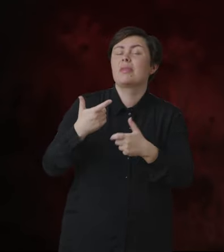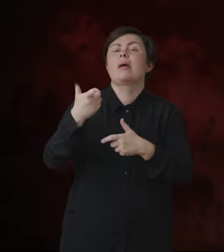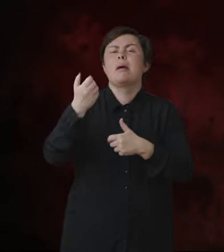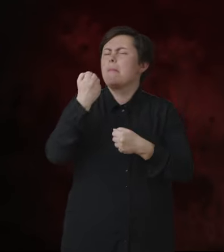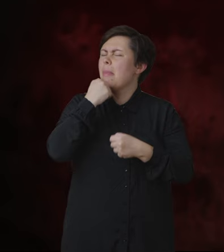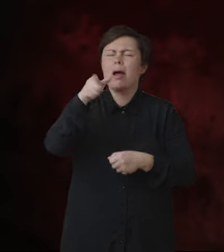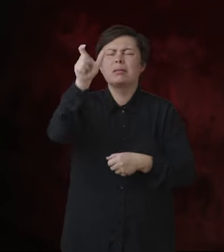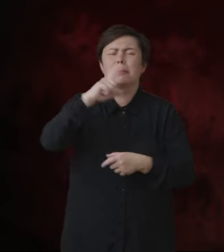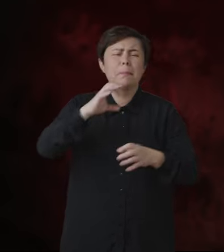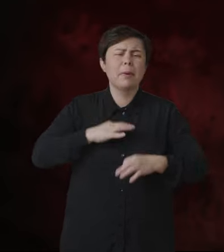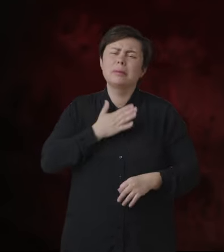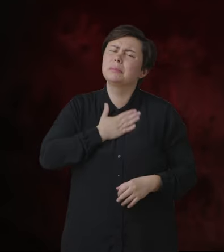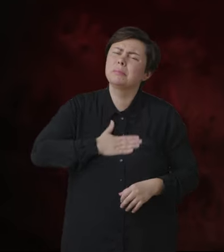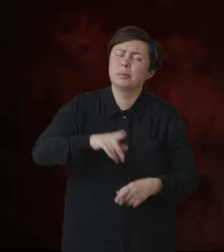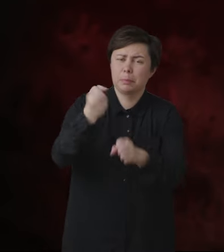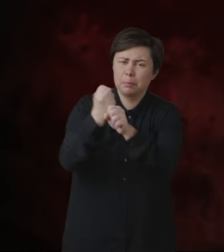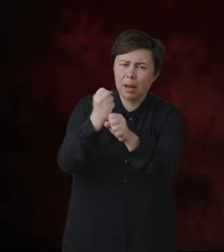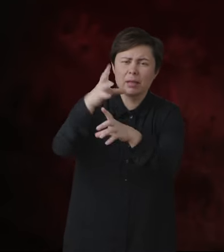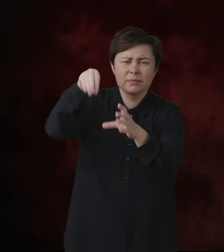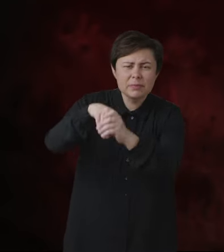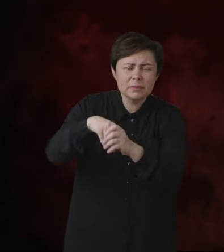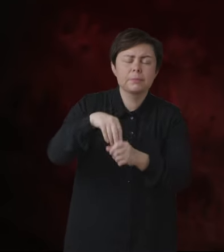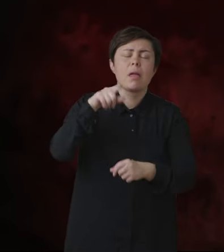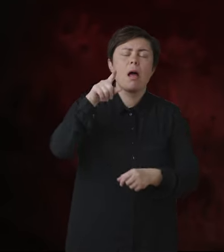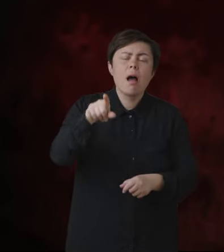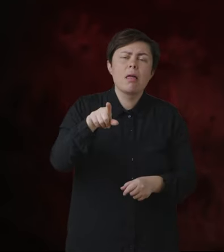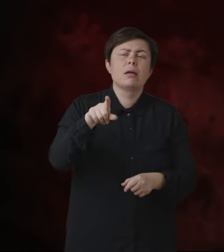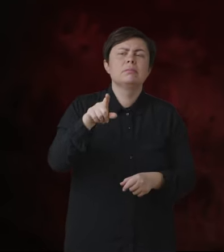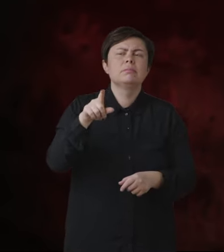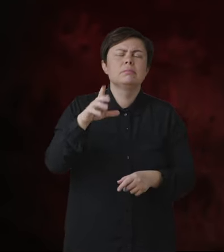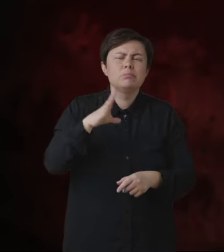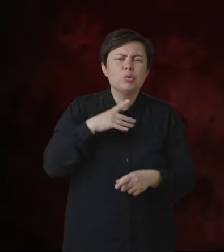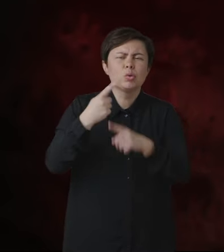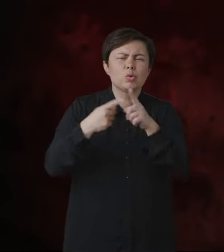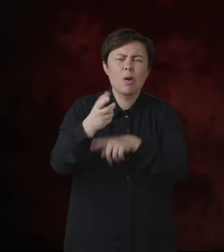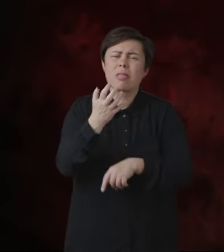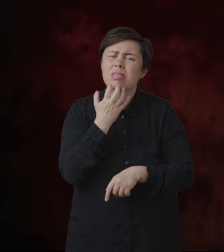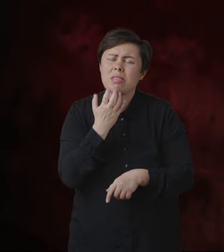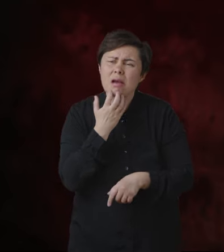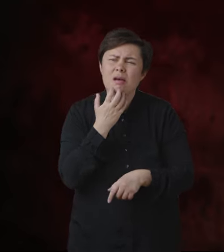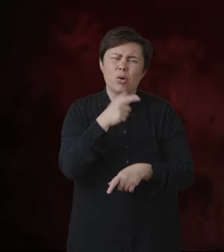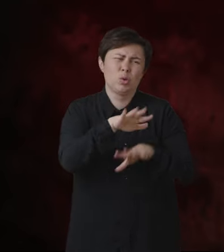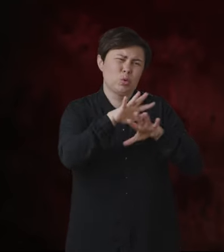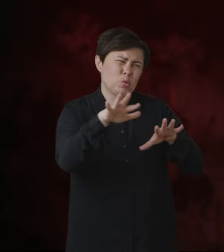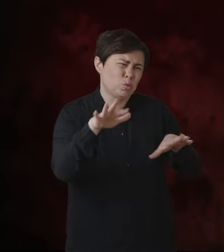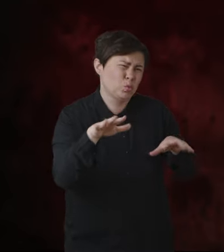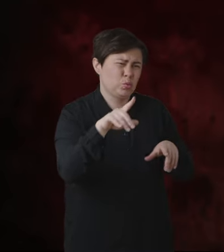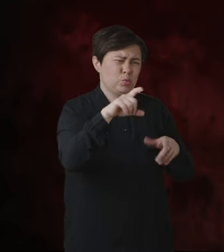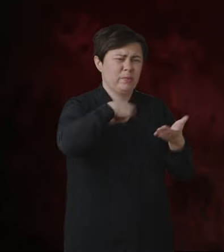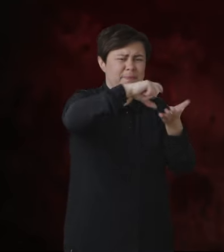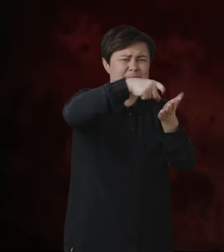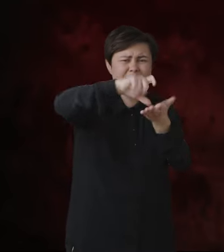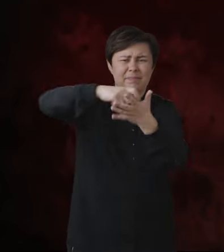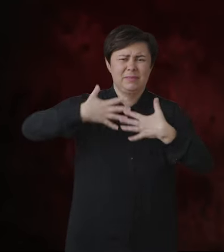Bardzo miłe były tam panie, które pracowały, aczkolwiek nieraz troszkę utyskiwały, że tak dużo jest tych